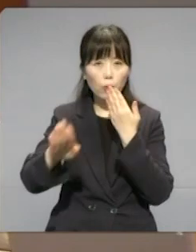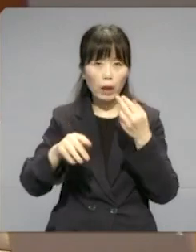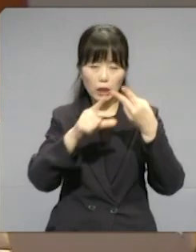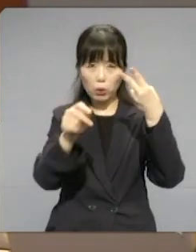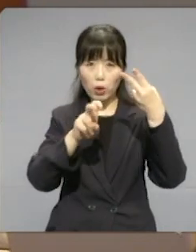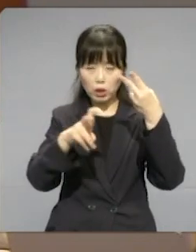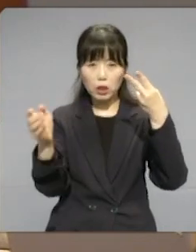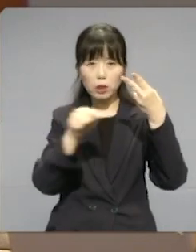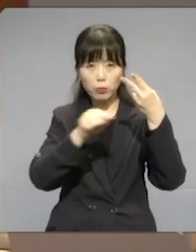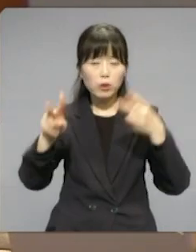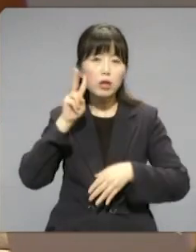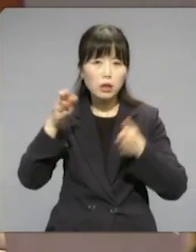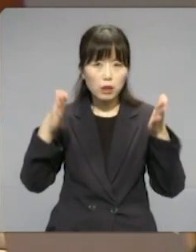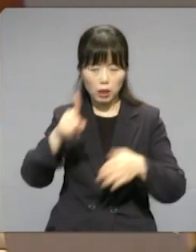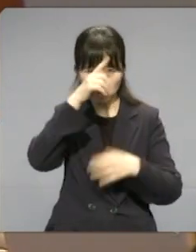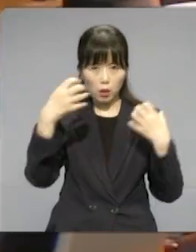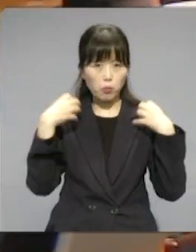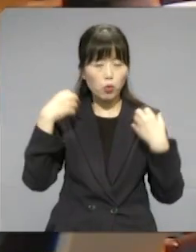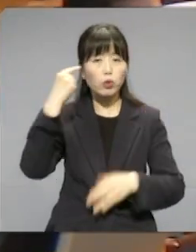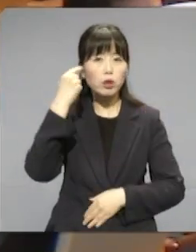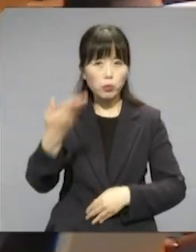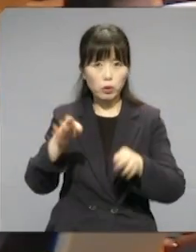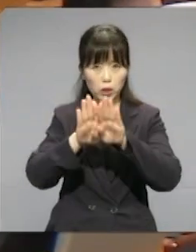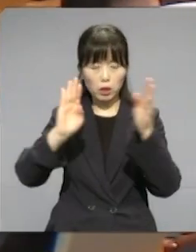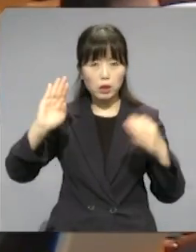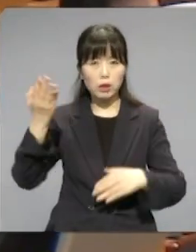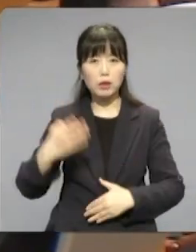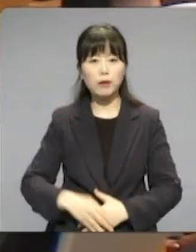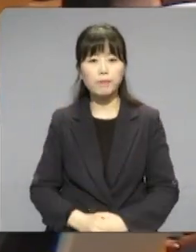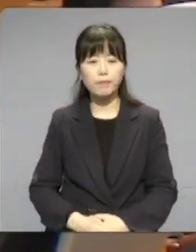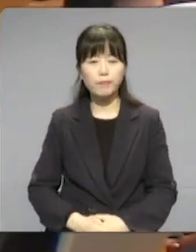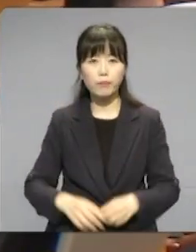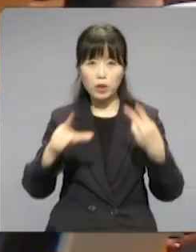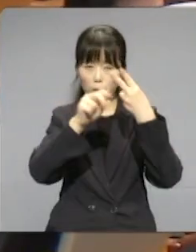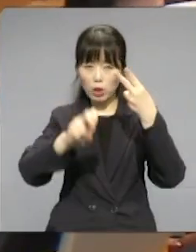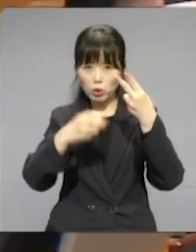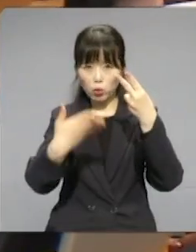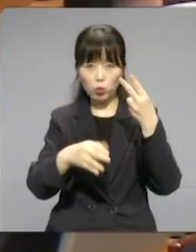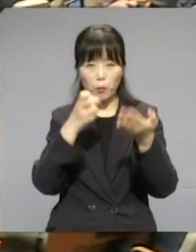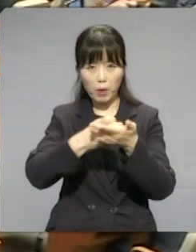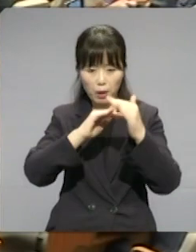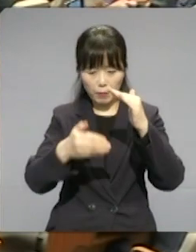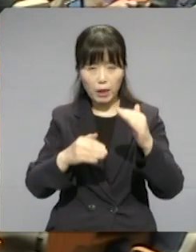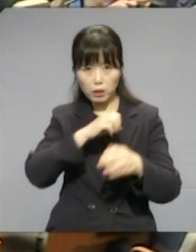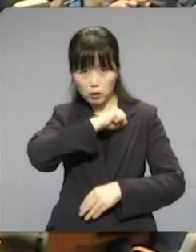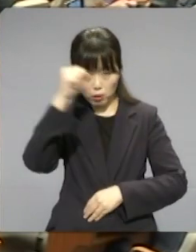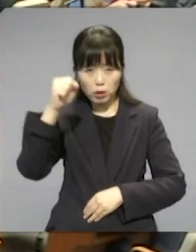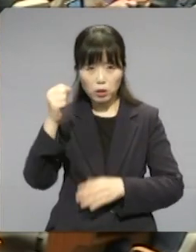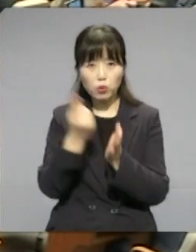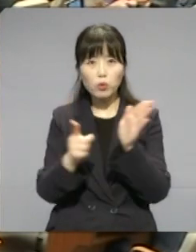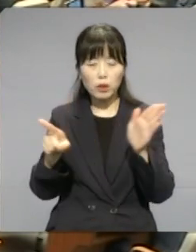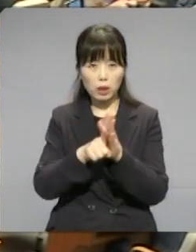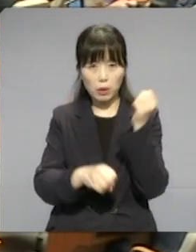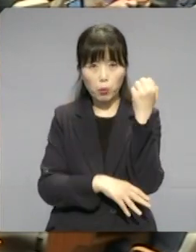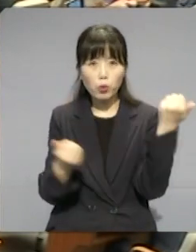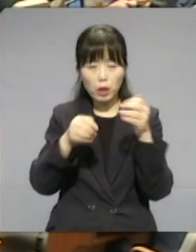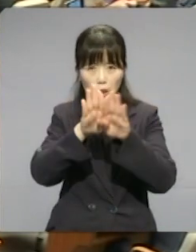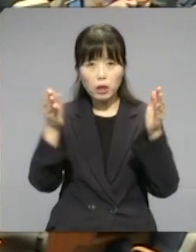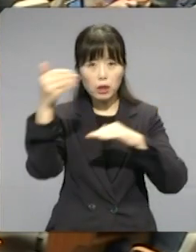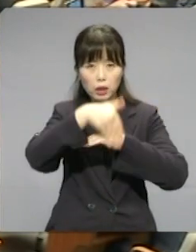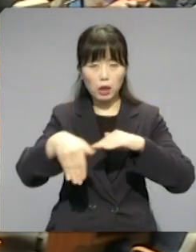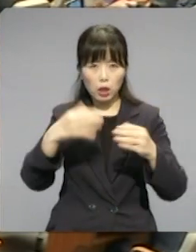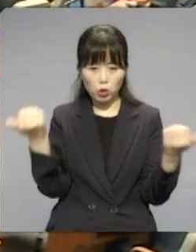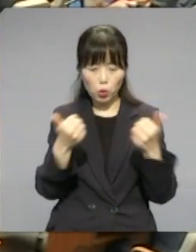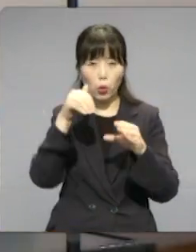22일부터 이틀간 대정부 질문이 열립니다 29일엔 법안 처리를 위한 보위가 열릴 예정인데